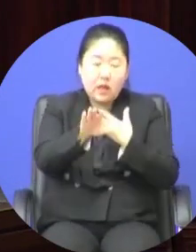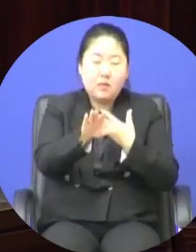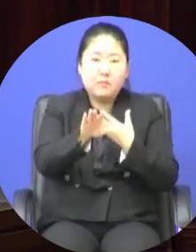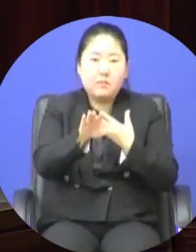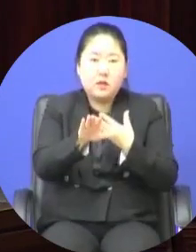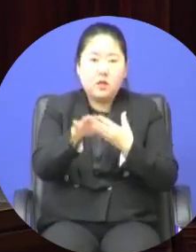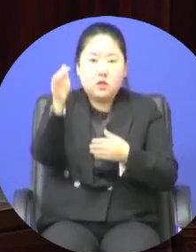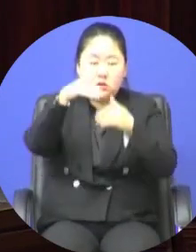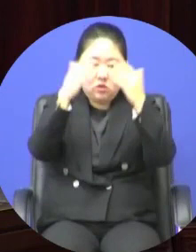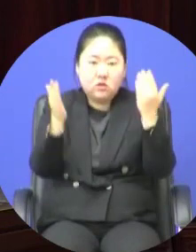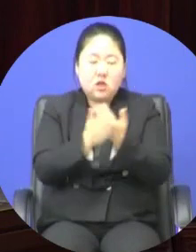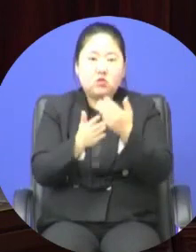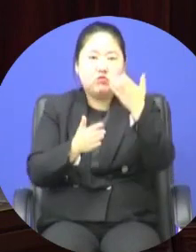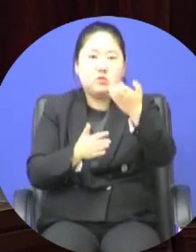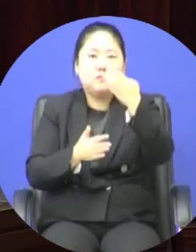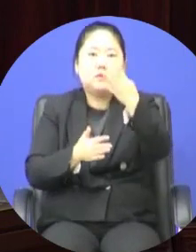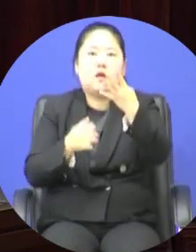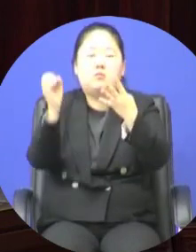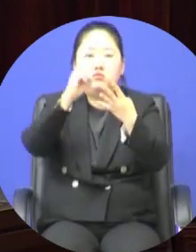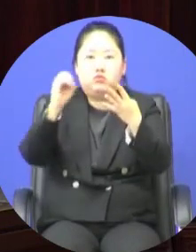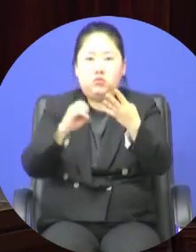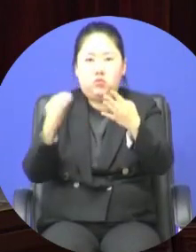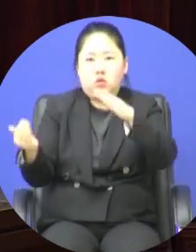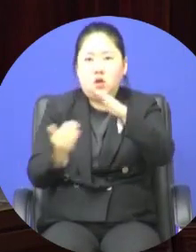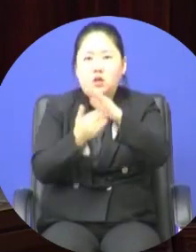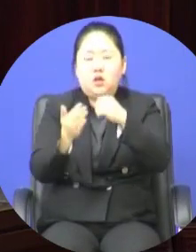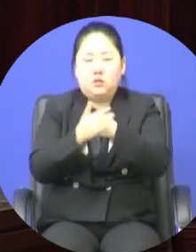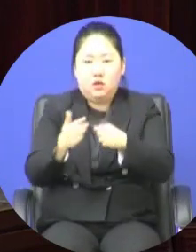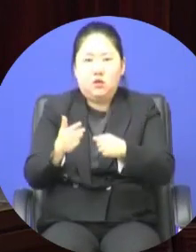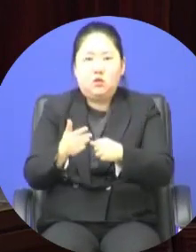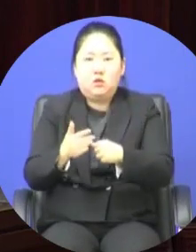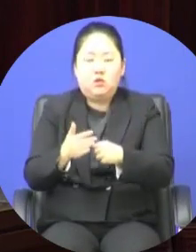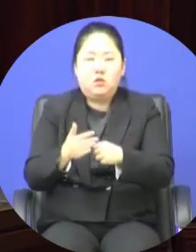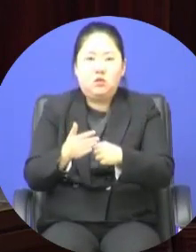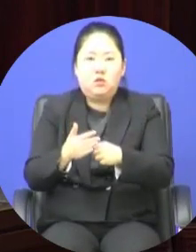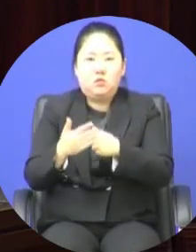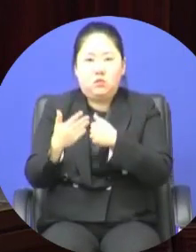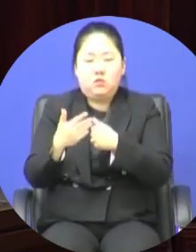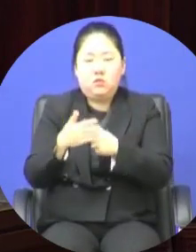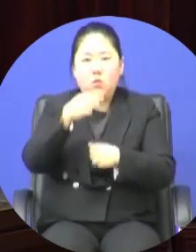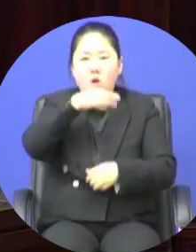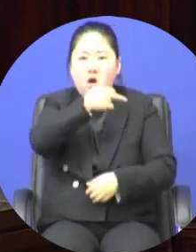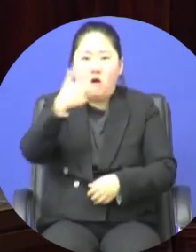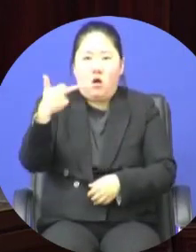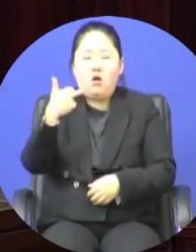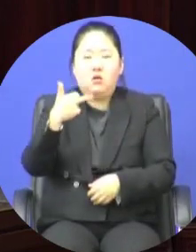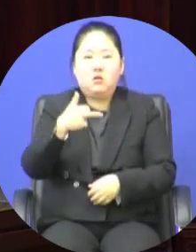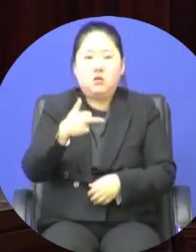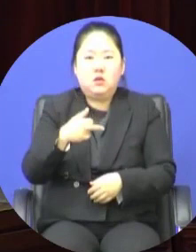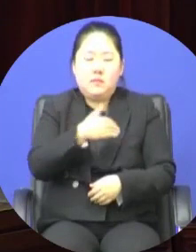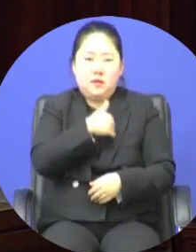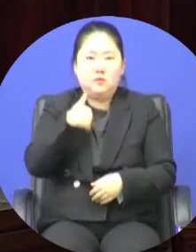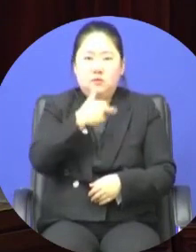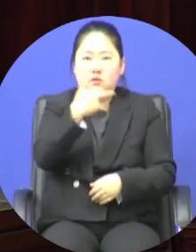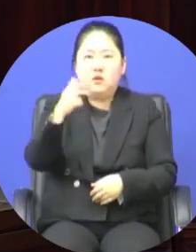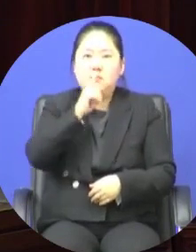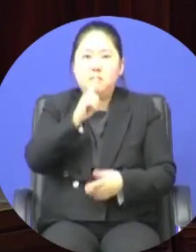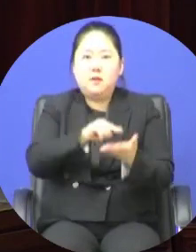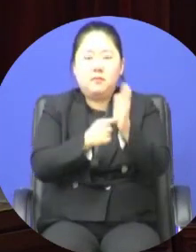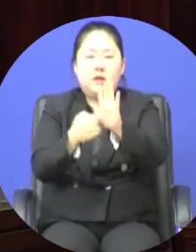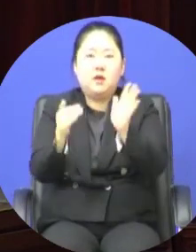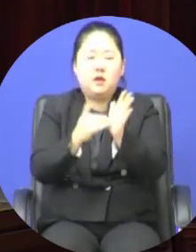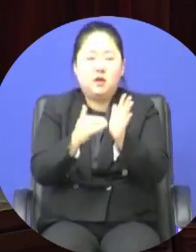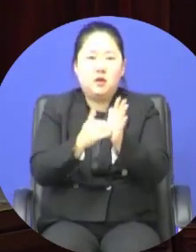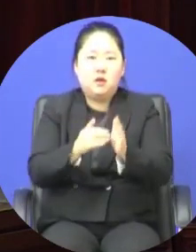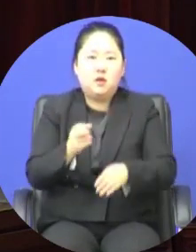전체의 90.4%에 달할 정도로 절대적 지지를 받고 있는 정책입니다. 또한 무상교통은 교통 분야 온실가스의